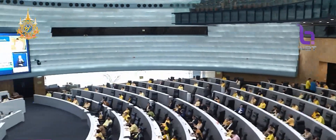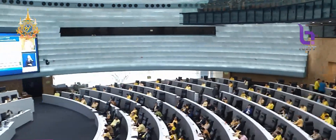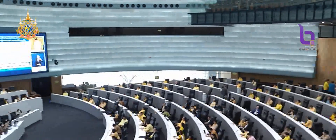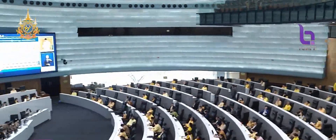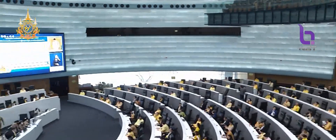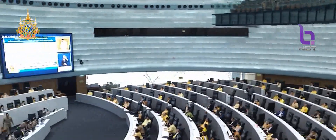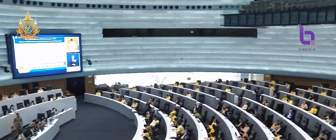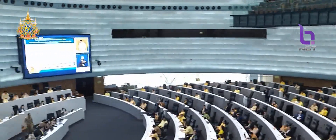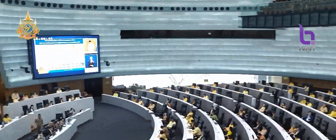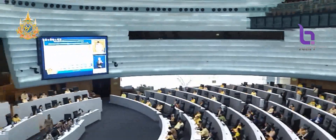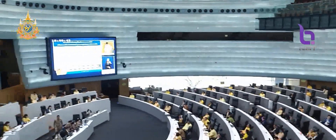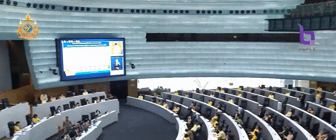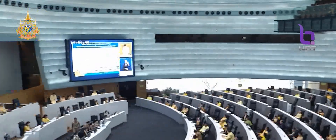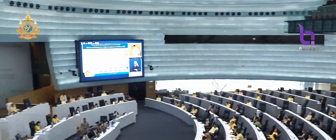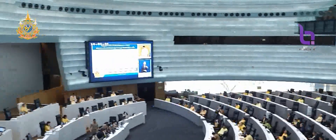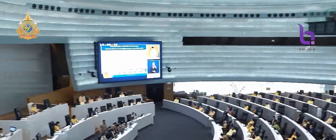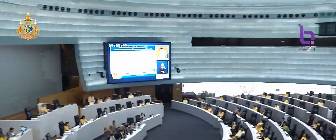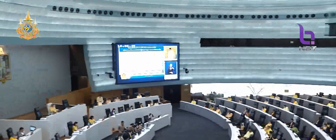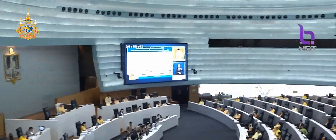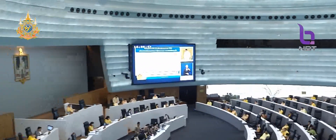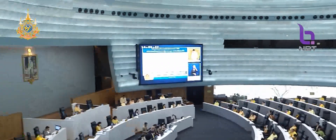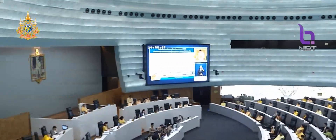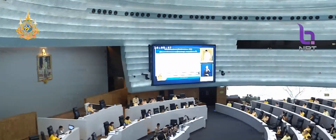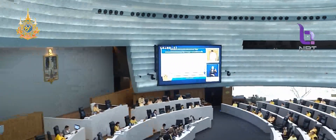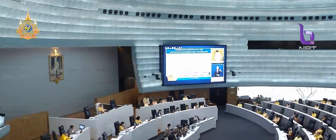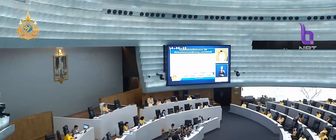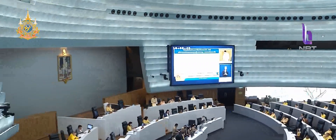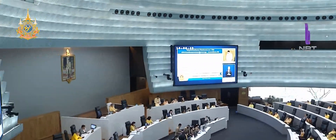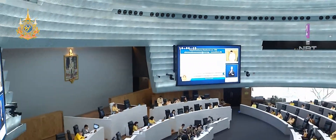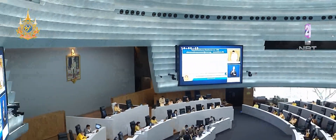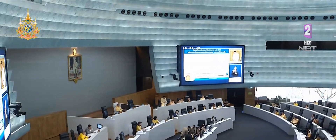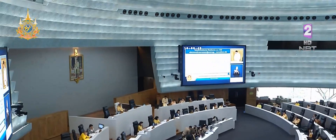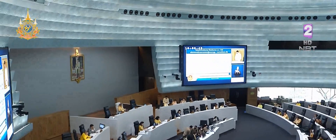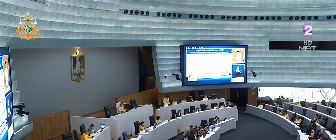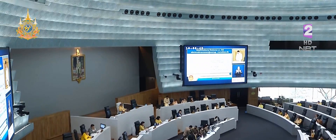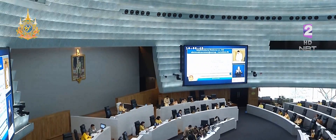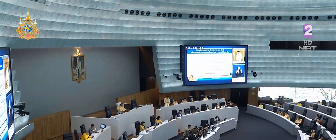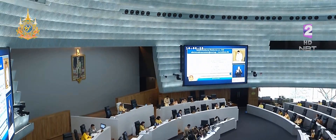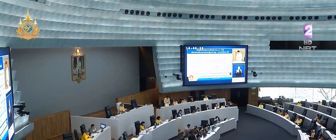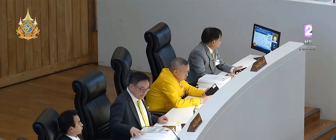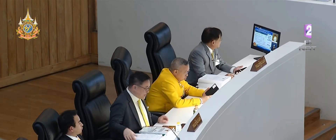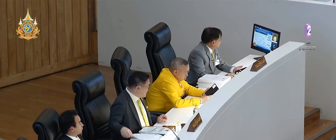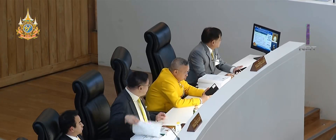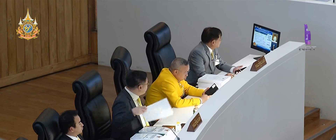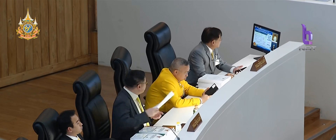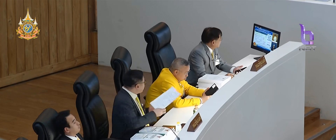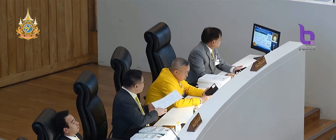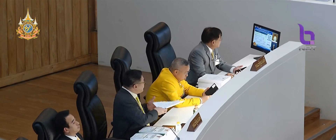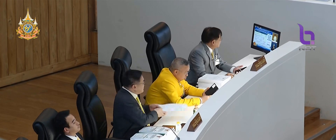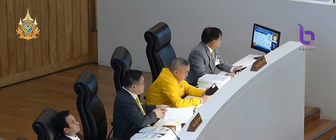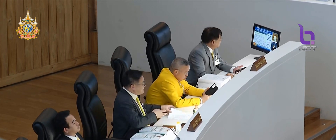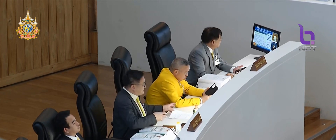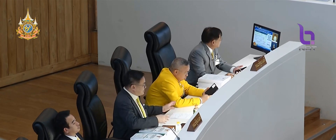ขณะนี้เศรษฐกิจไทยอยู่ในภาวะไม่ปกติดังนั้นจะทำงบเหมือนกับอยู่ในภาวะปกติไม่ได้